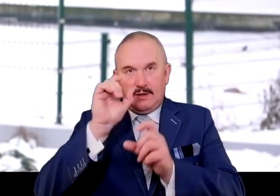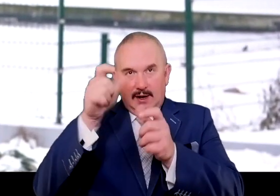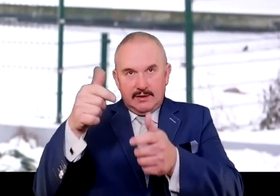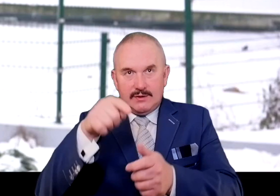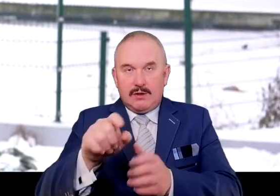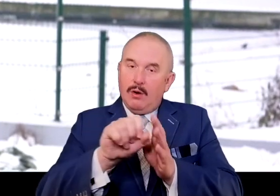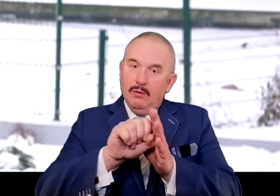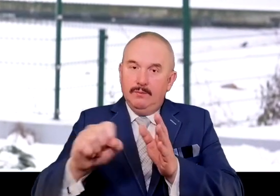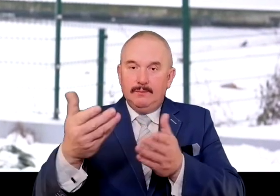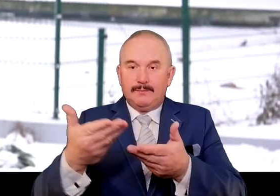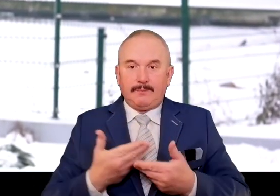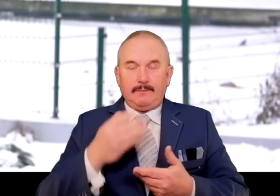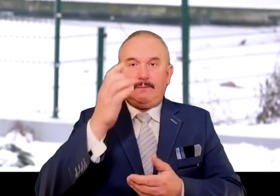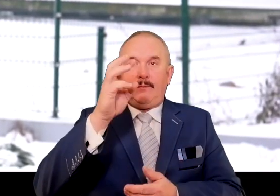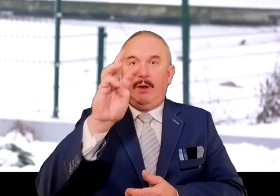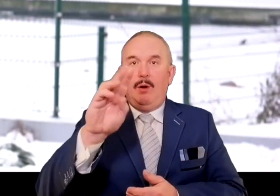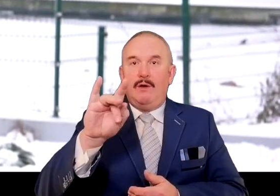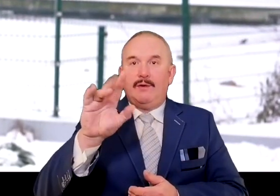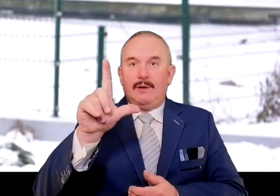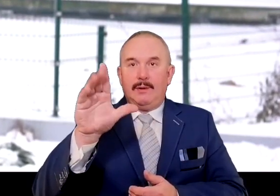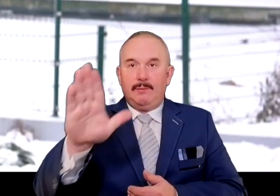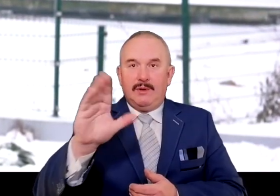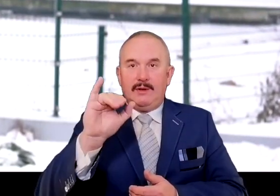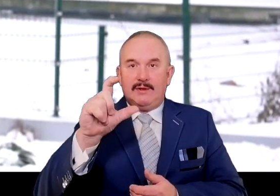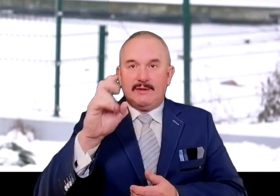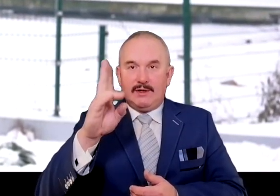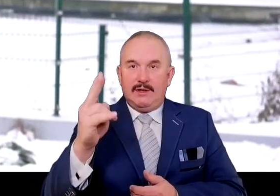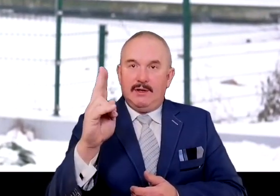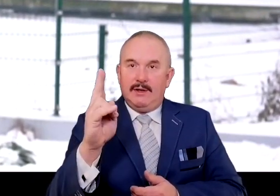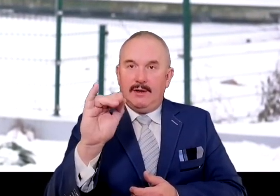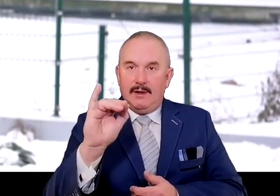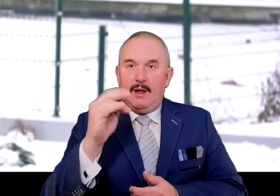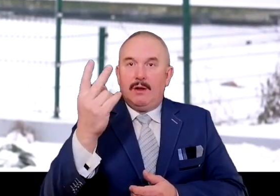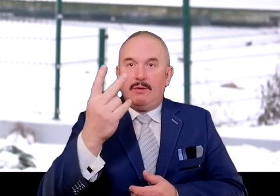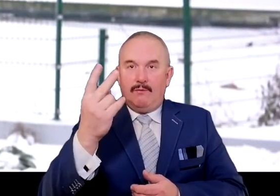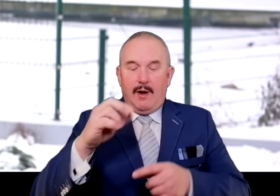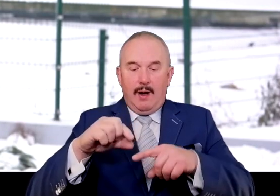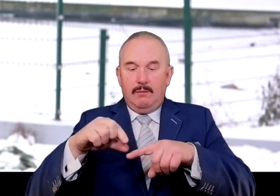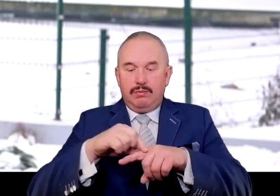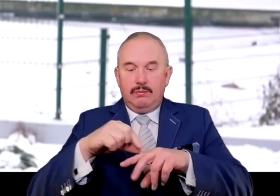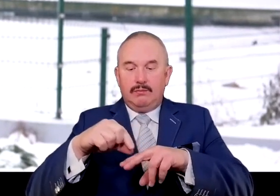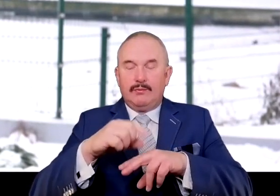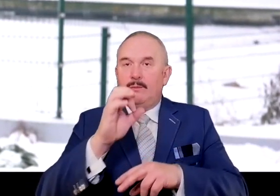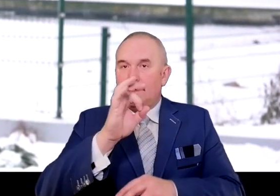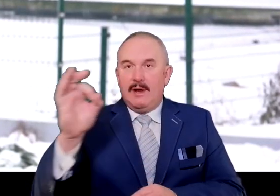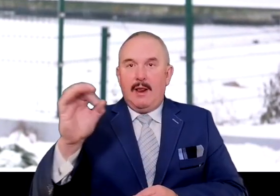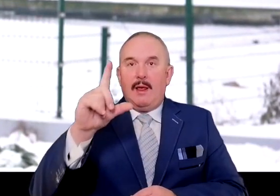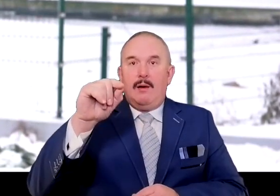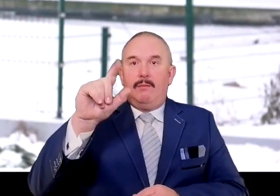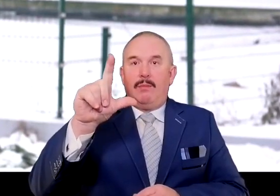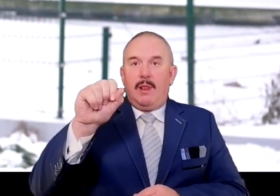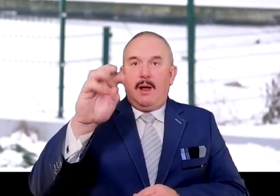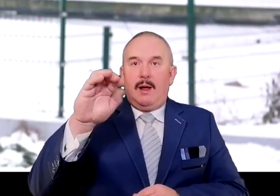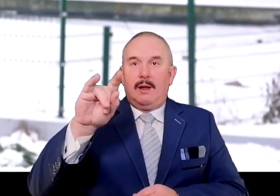starosty Józefa Wybickiego, 2 platynowe pierścienie w celu właśnie dokonania